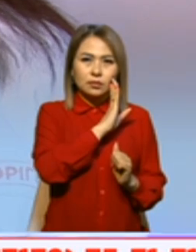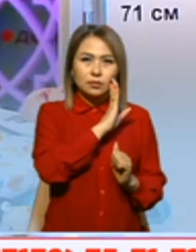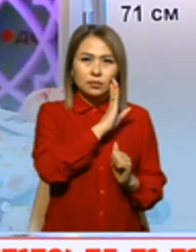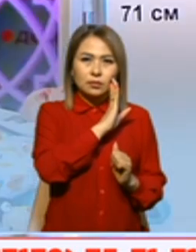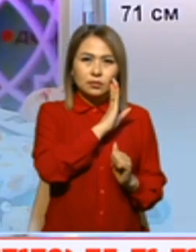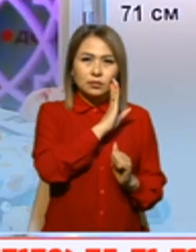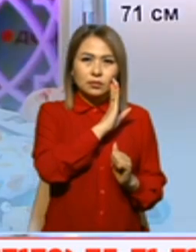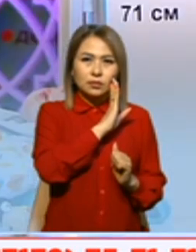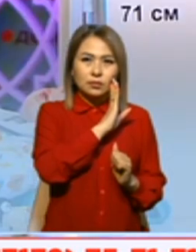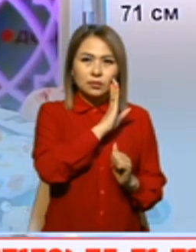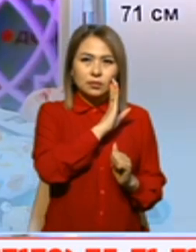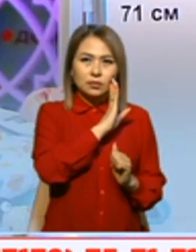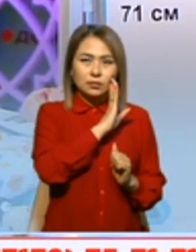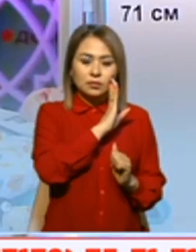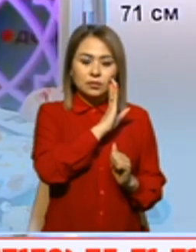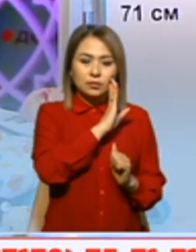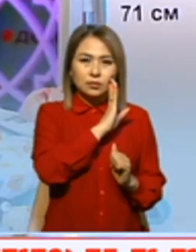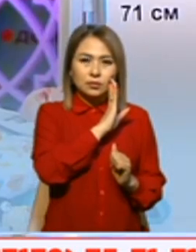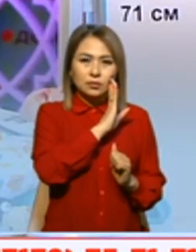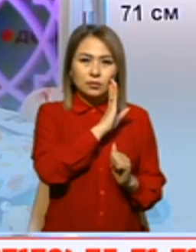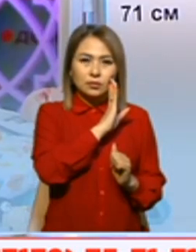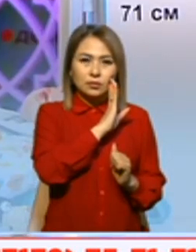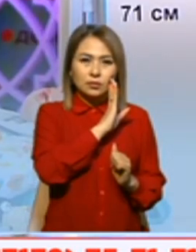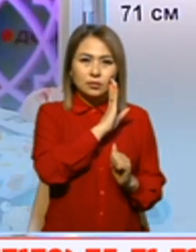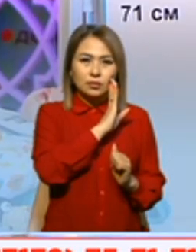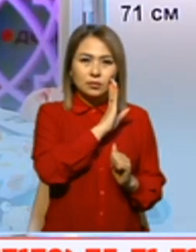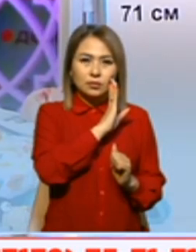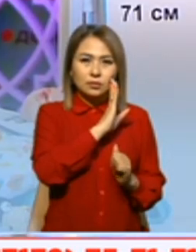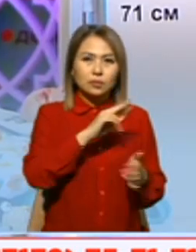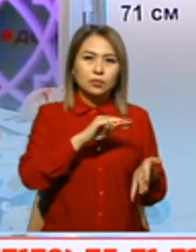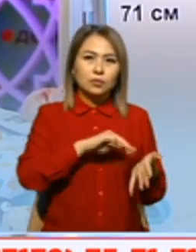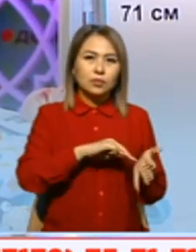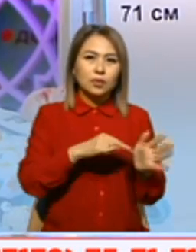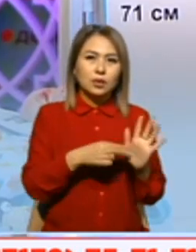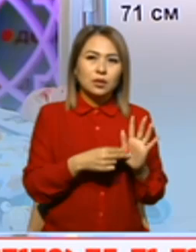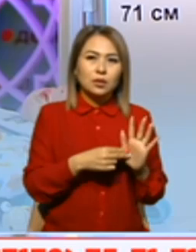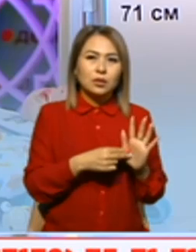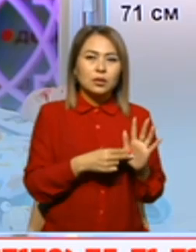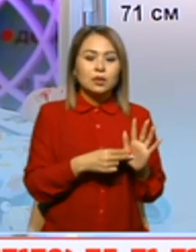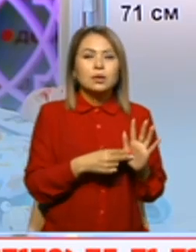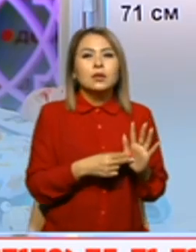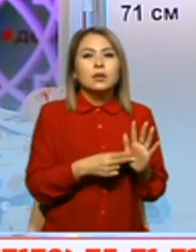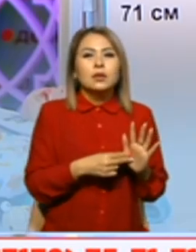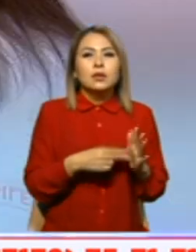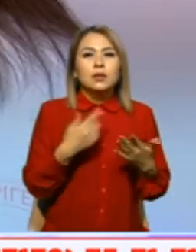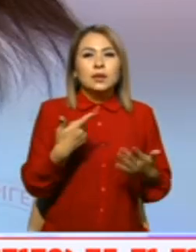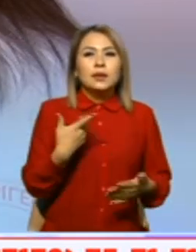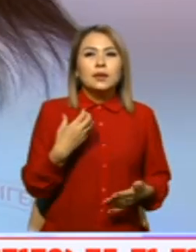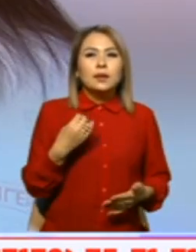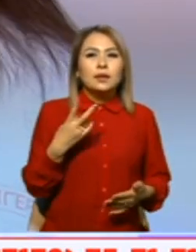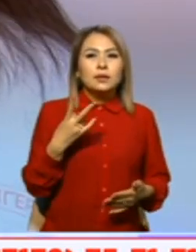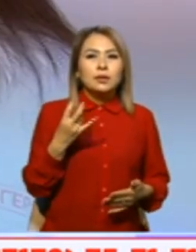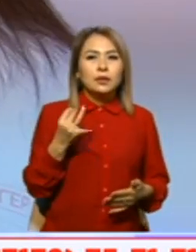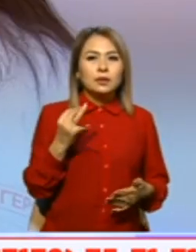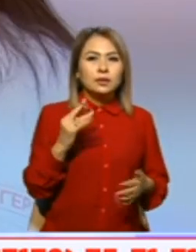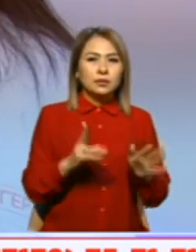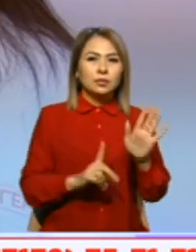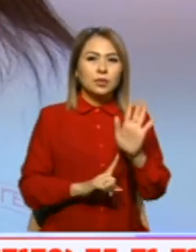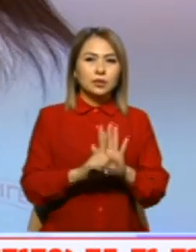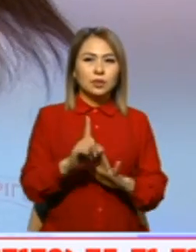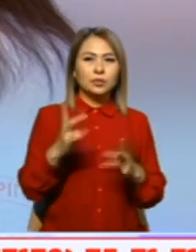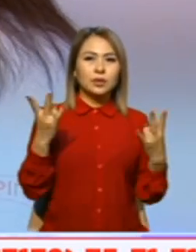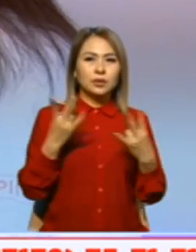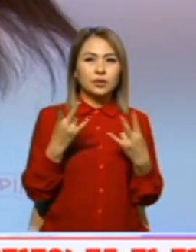бала дүниеге план деп айтамыз ғой біз, енді жоспарлауды енді осы генетиктен басталу